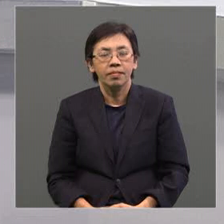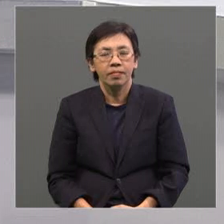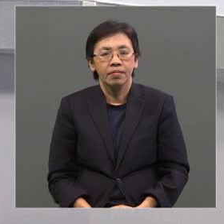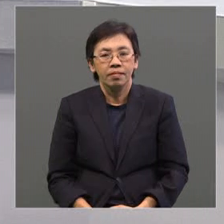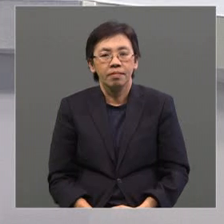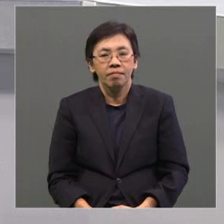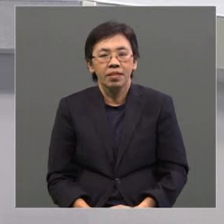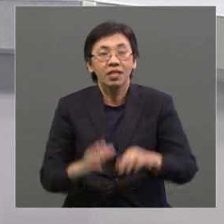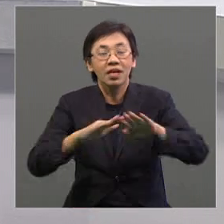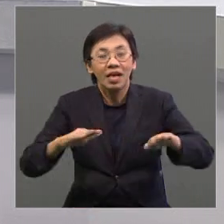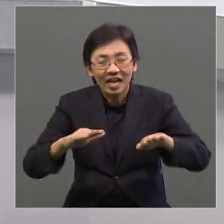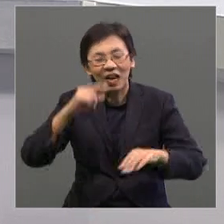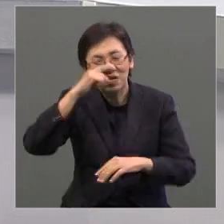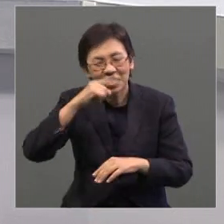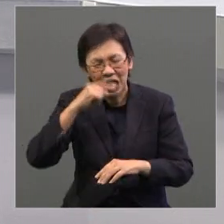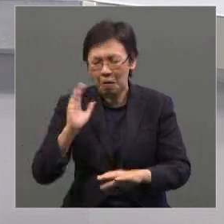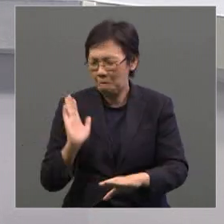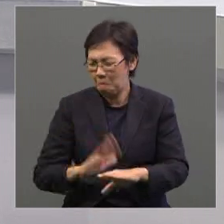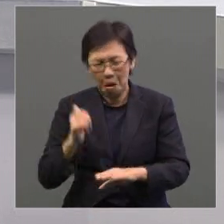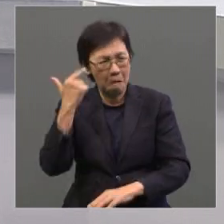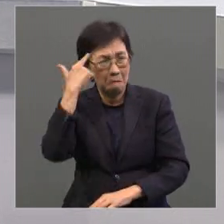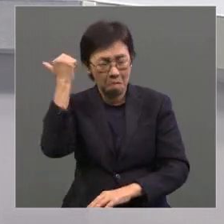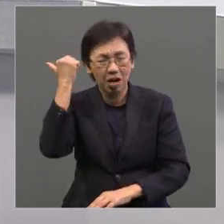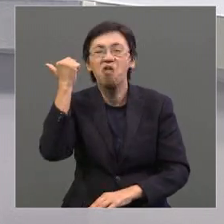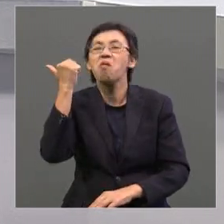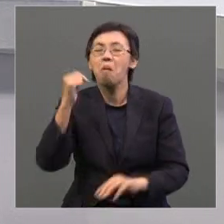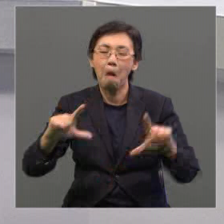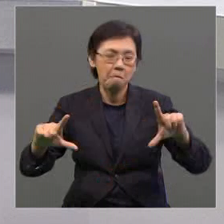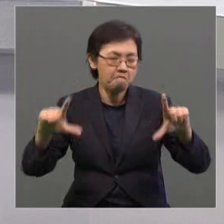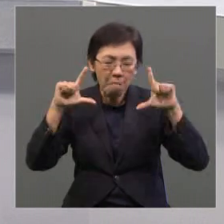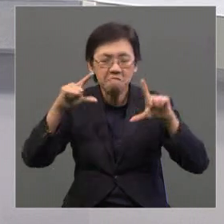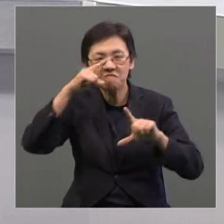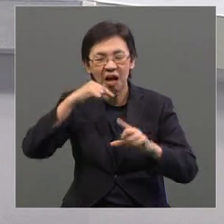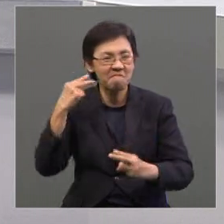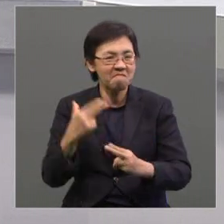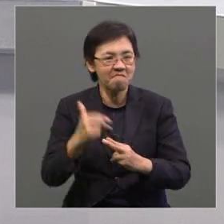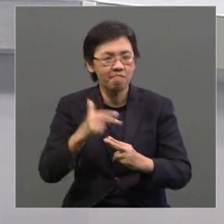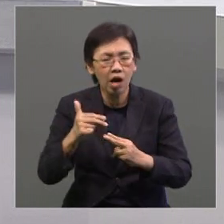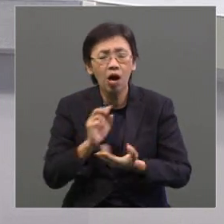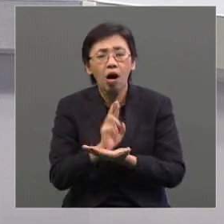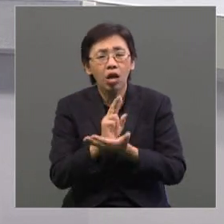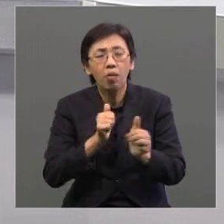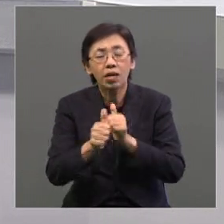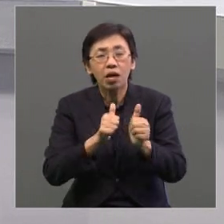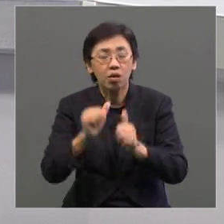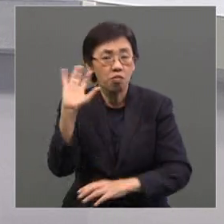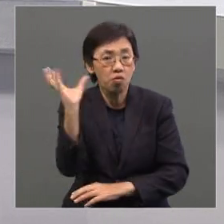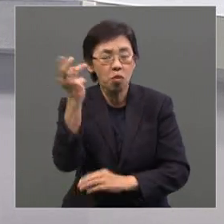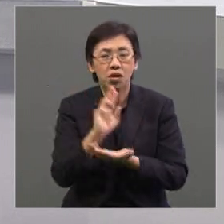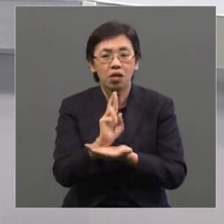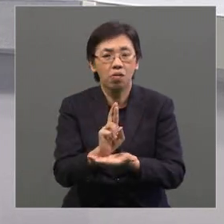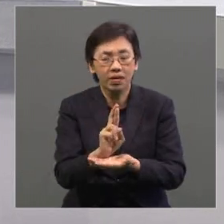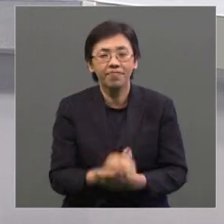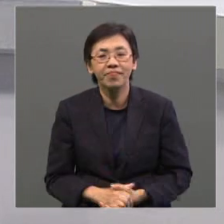พาไปดูความเก่งของน้องๆเด็กไทยครับสร้างชื่อเสียงให้ประเทศอีกแล้วนะครับไปคว้ารางวัลในการแข่งขันระดับโลกเลย